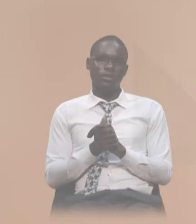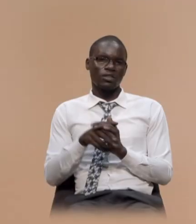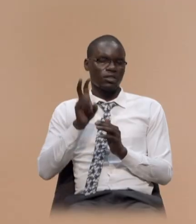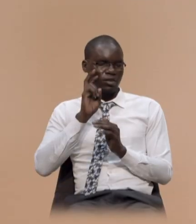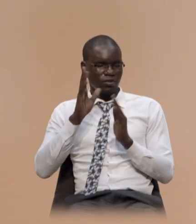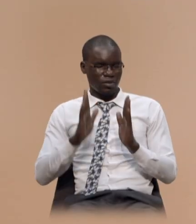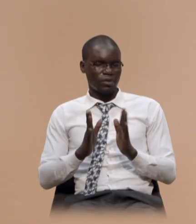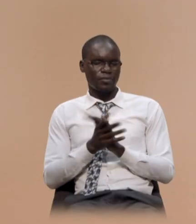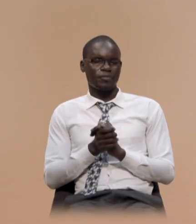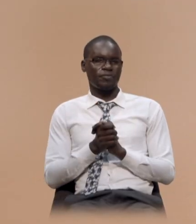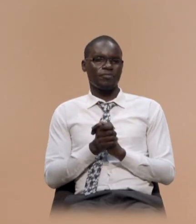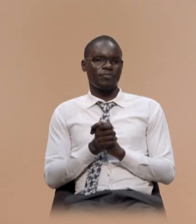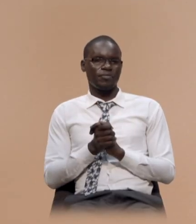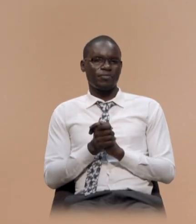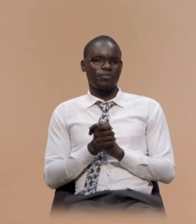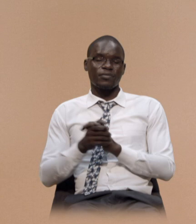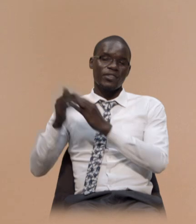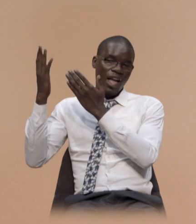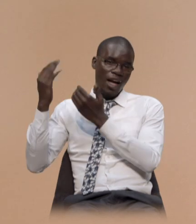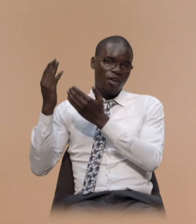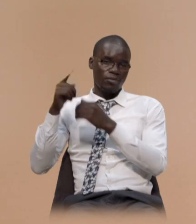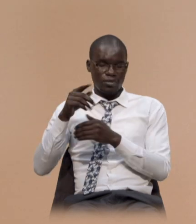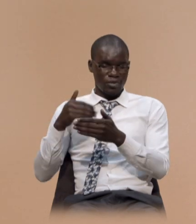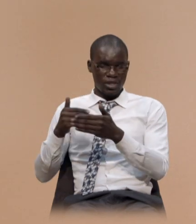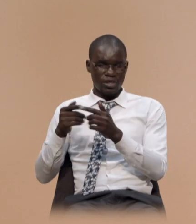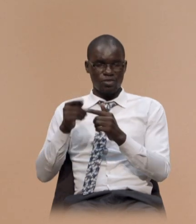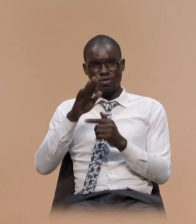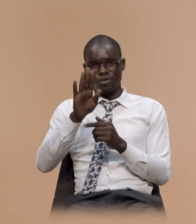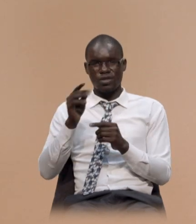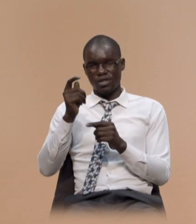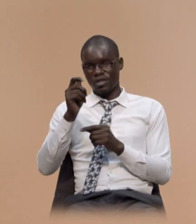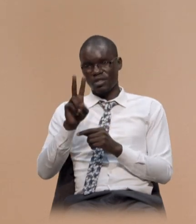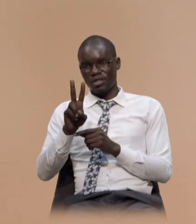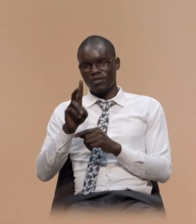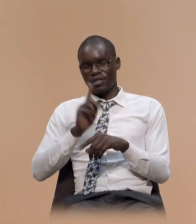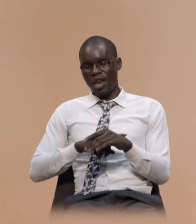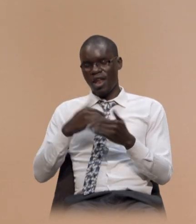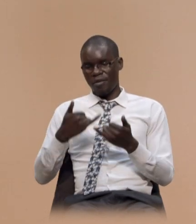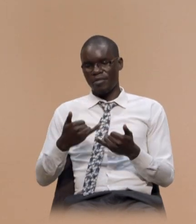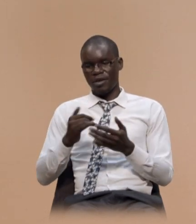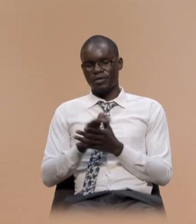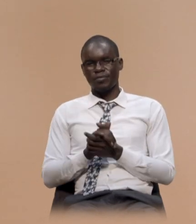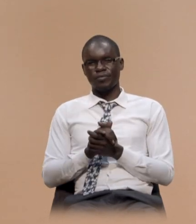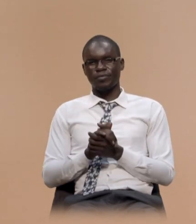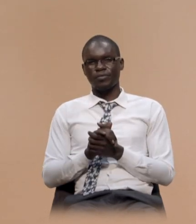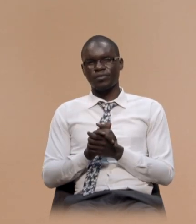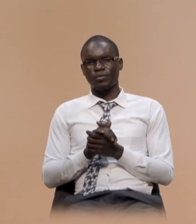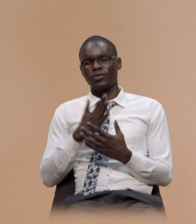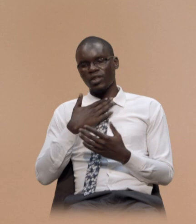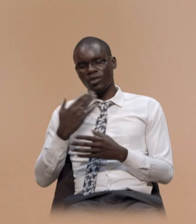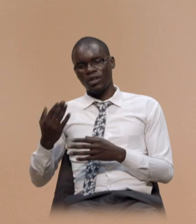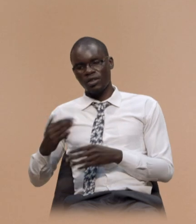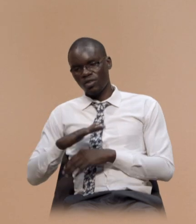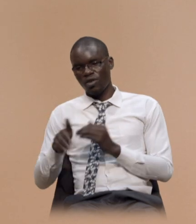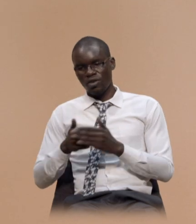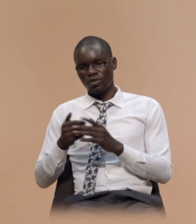Mtazamaji mpendwa, natumai bado uko kando ya runinga yako, na kwa wakati huu nataka tuweze kujumuika